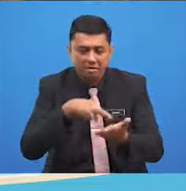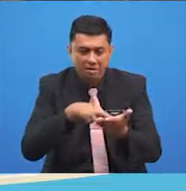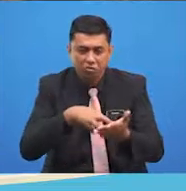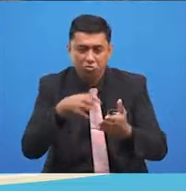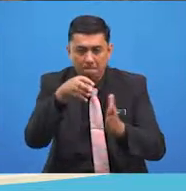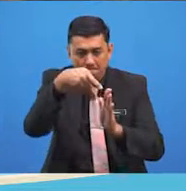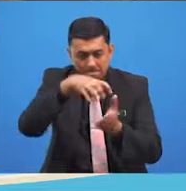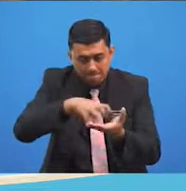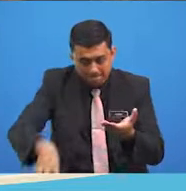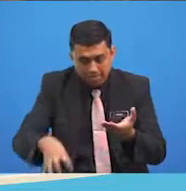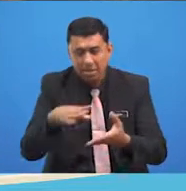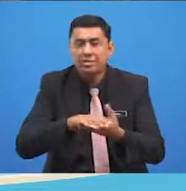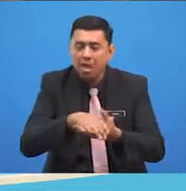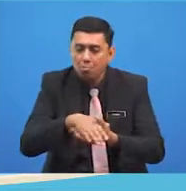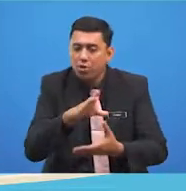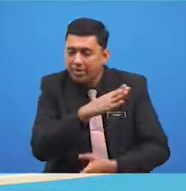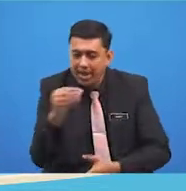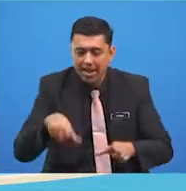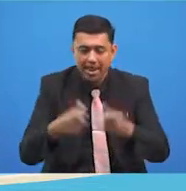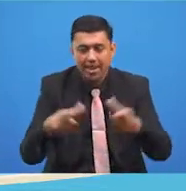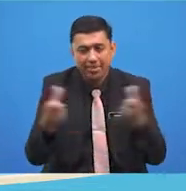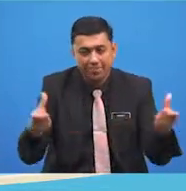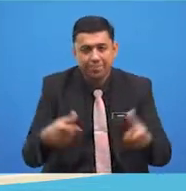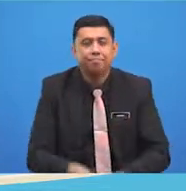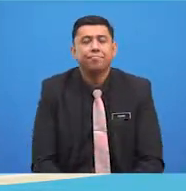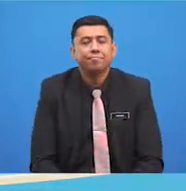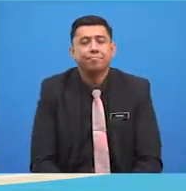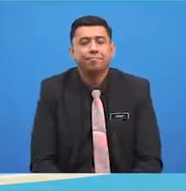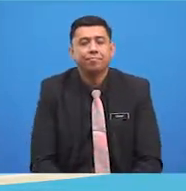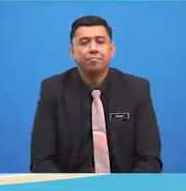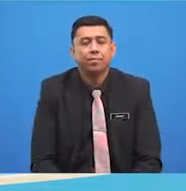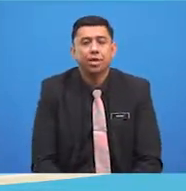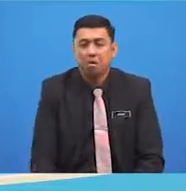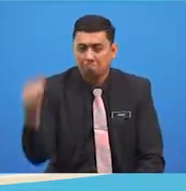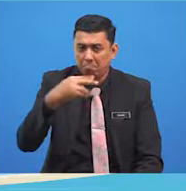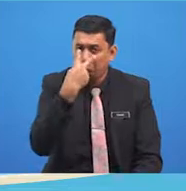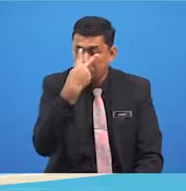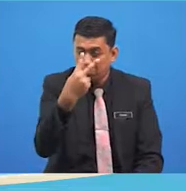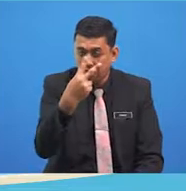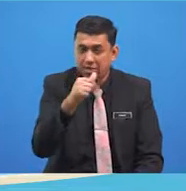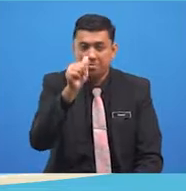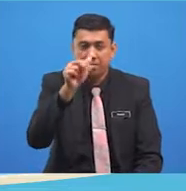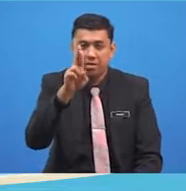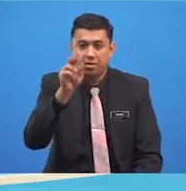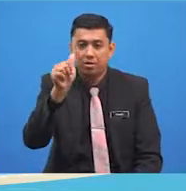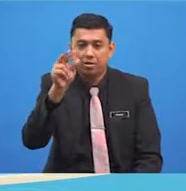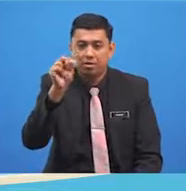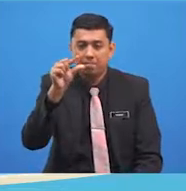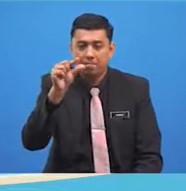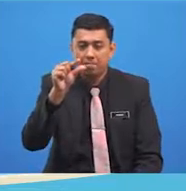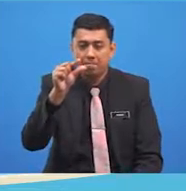perosak, sabun dan lain-lain. Akhir sekali, murid-murid, jom kita lihat paparan yang